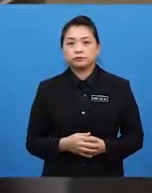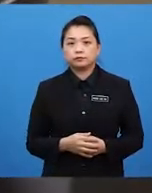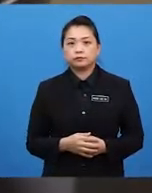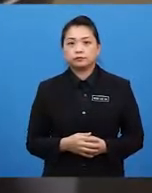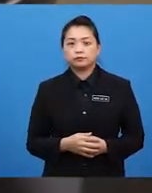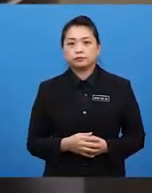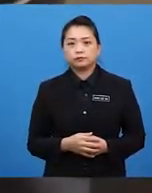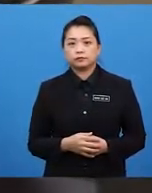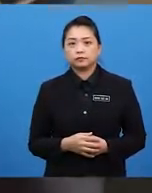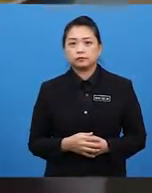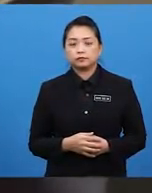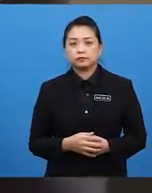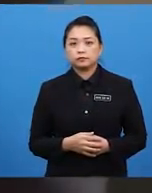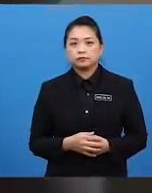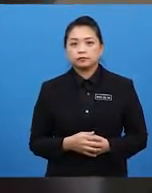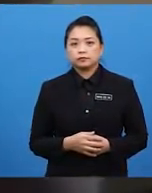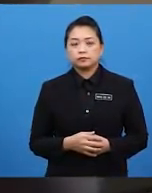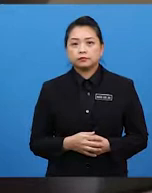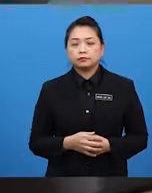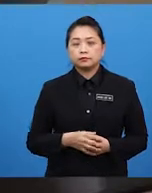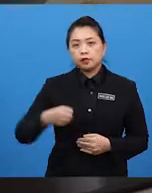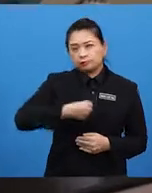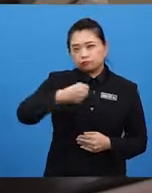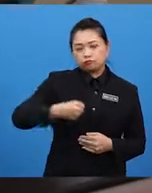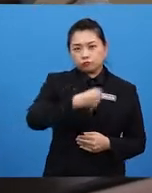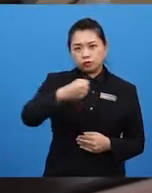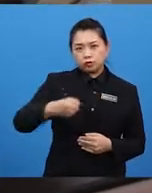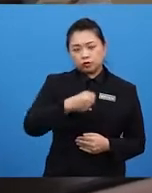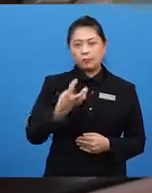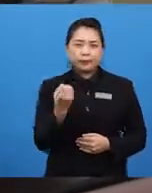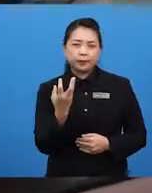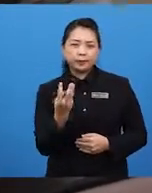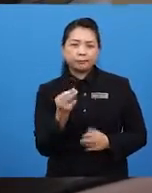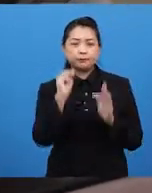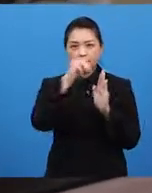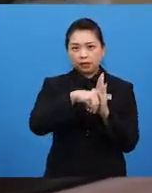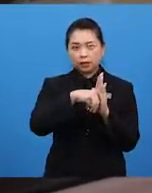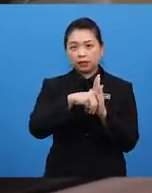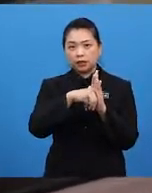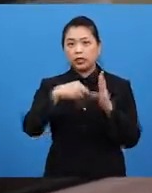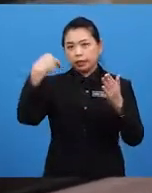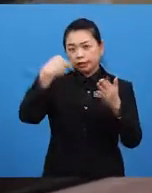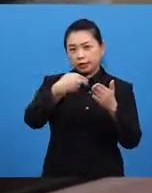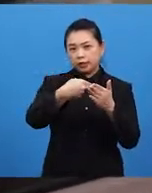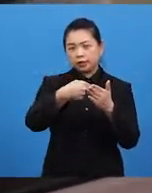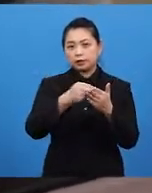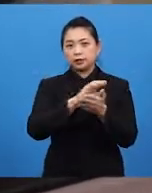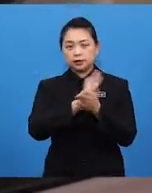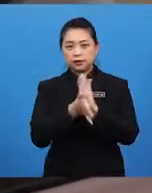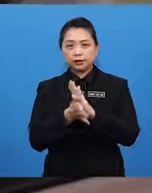Hai pupuk kachaloo selama beberapa menit hingga cc menjadi seperti